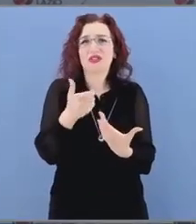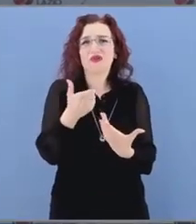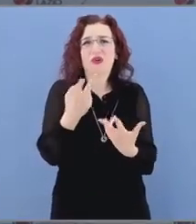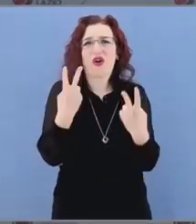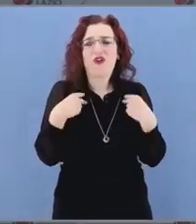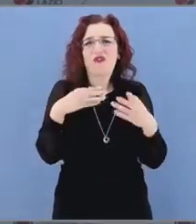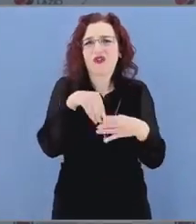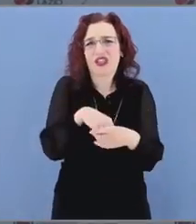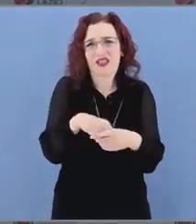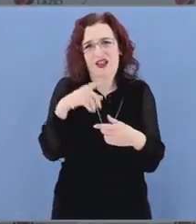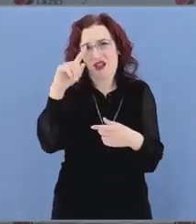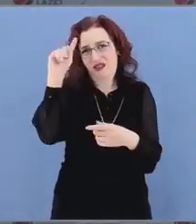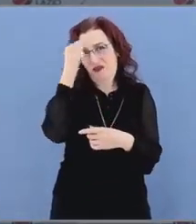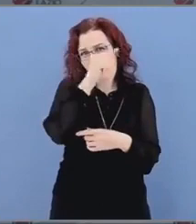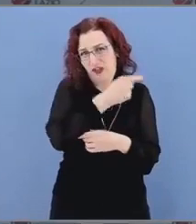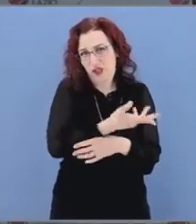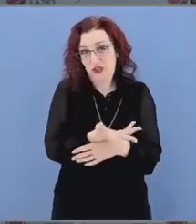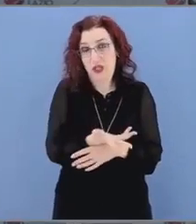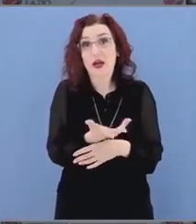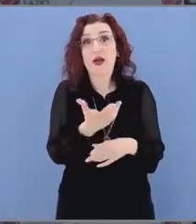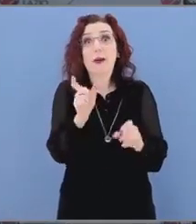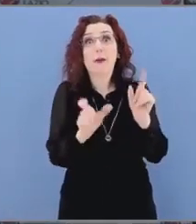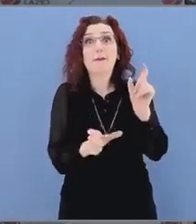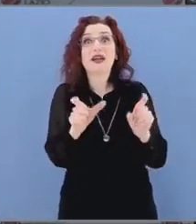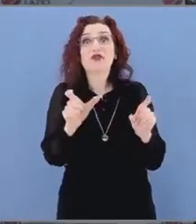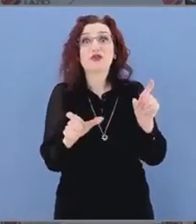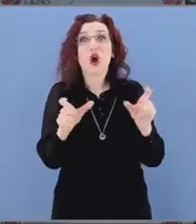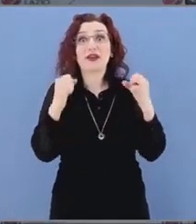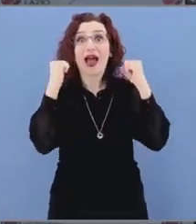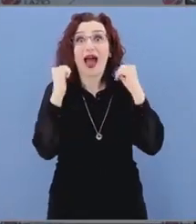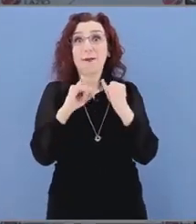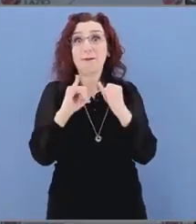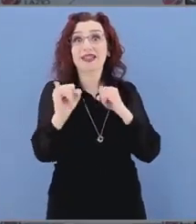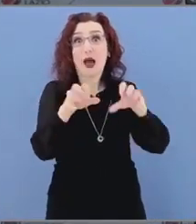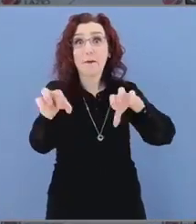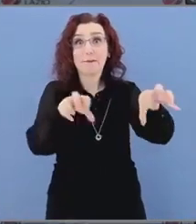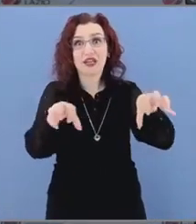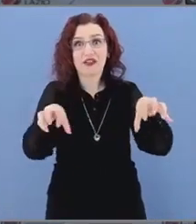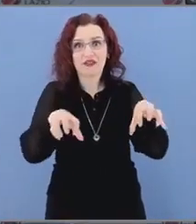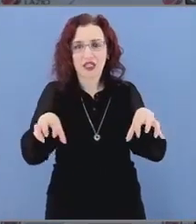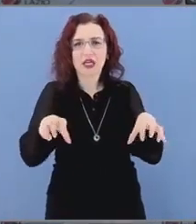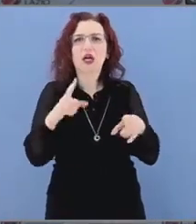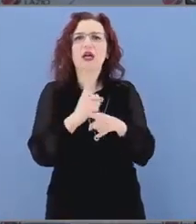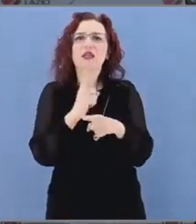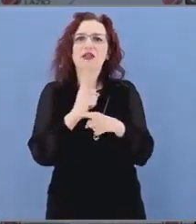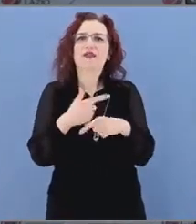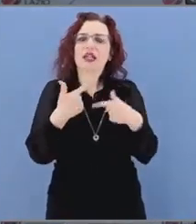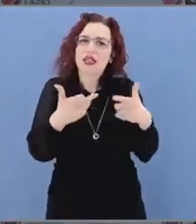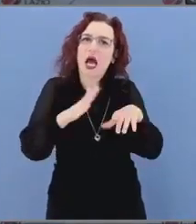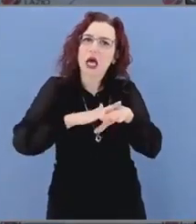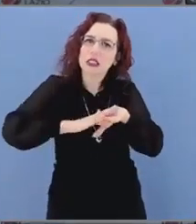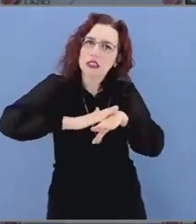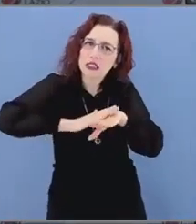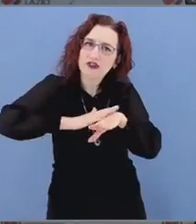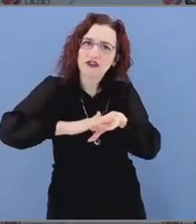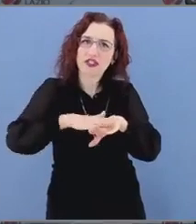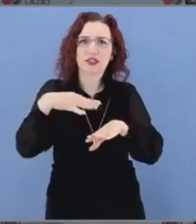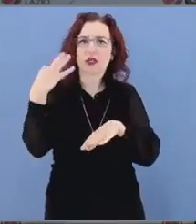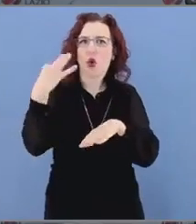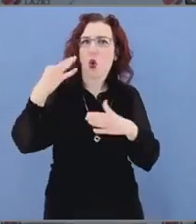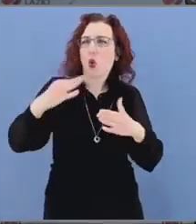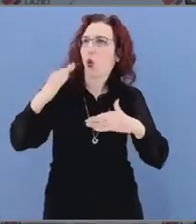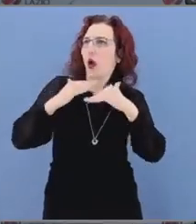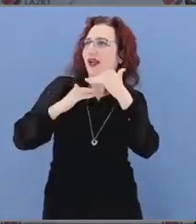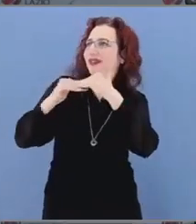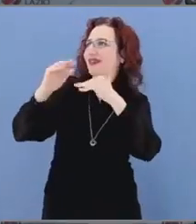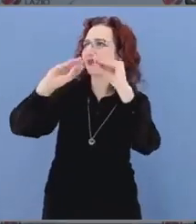delle persone in periferia significa portare dei servizi, portare una qualità urbanistica e architettonica differente, significa portare del verde,